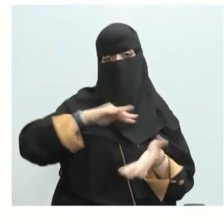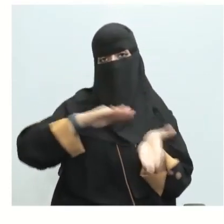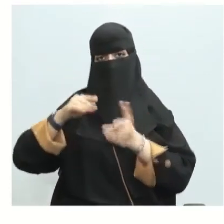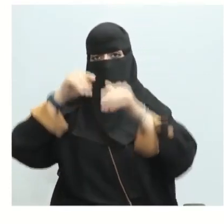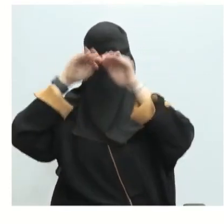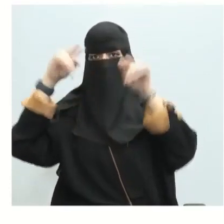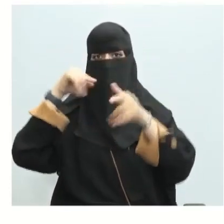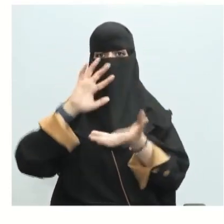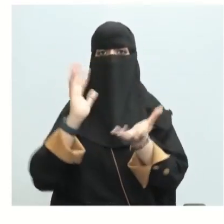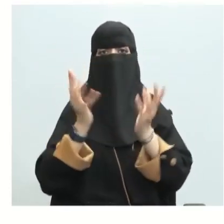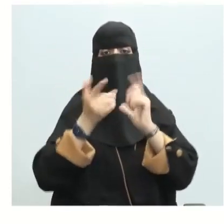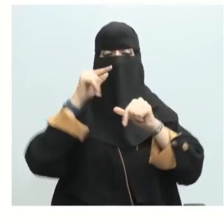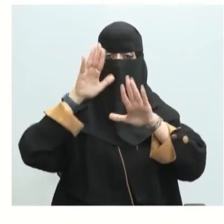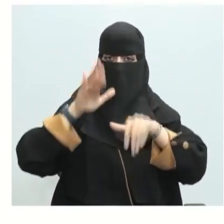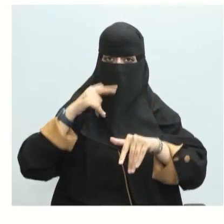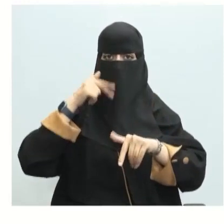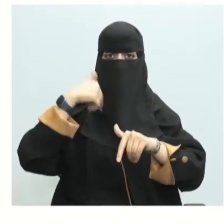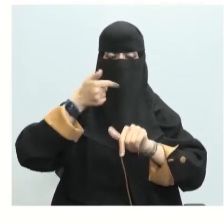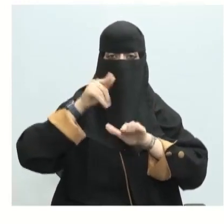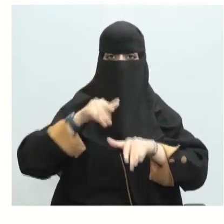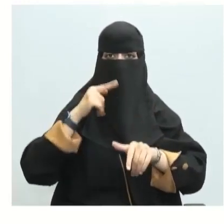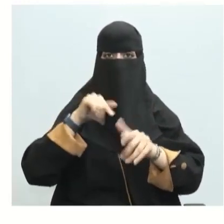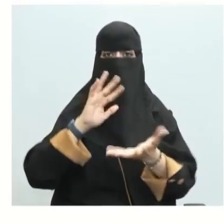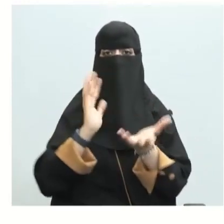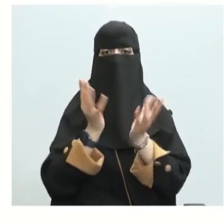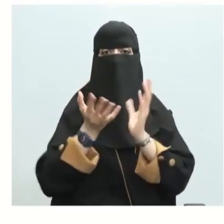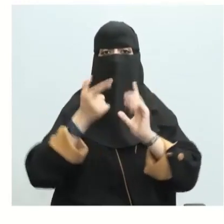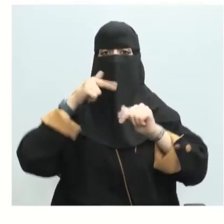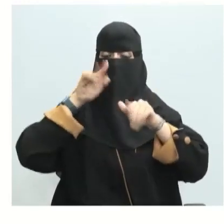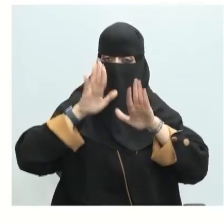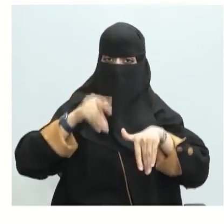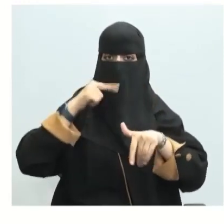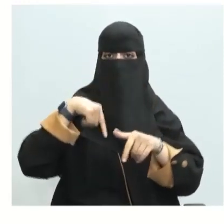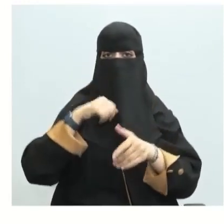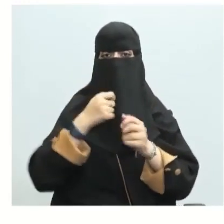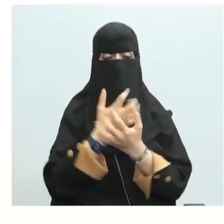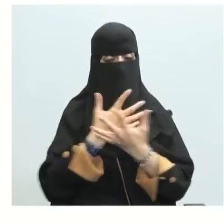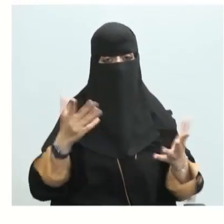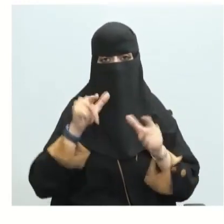هذا الكون يمكن ان يحدث ذلك فالكون اساسا مليء بالالماس